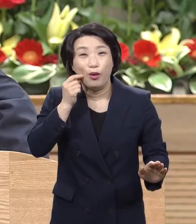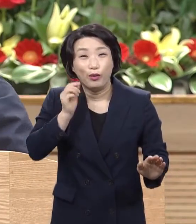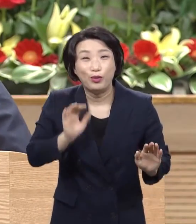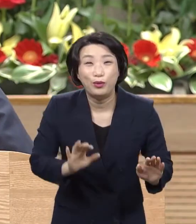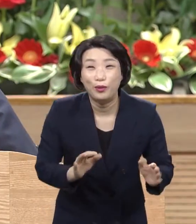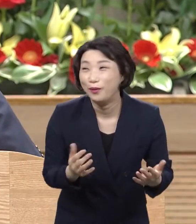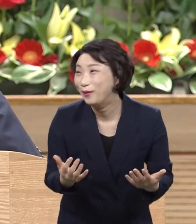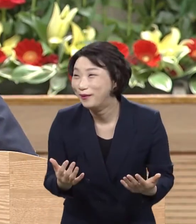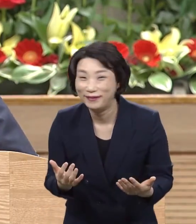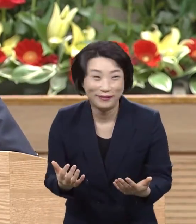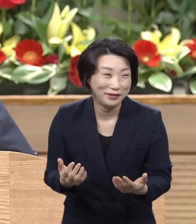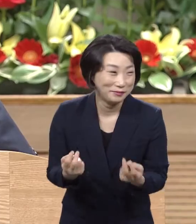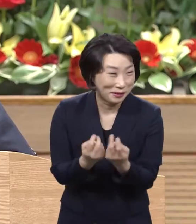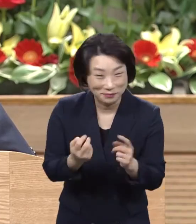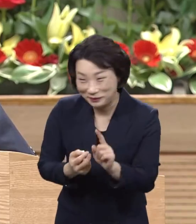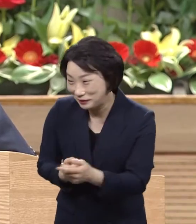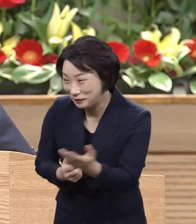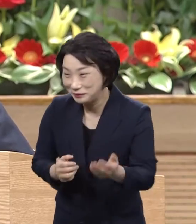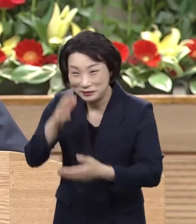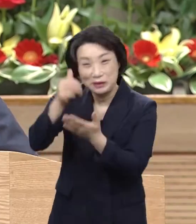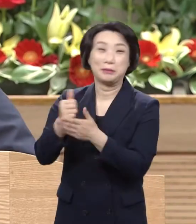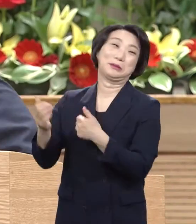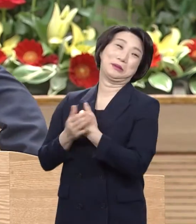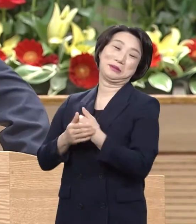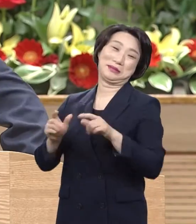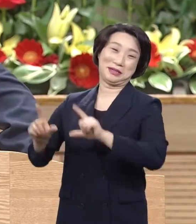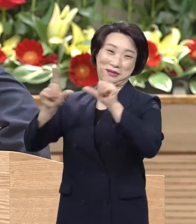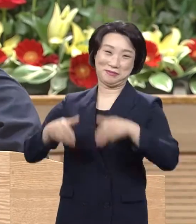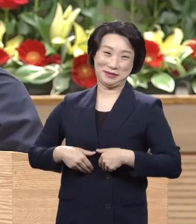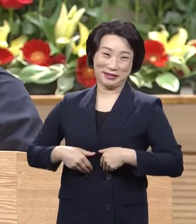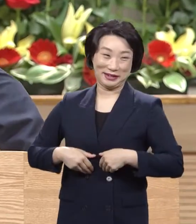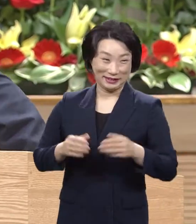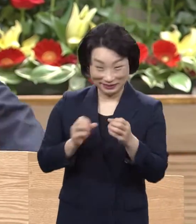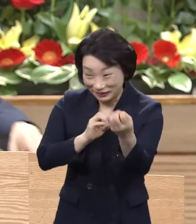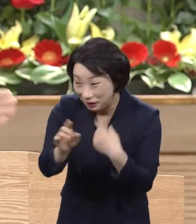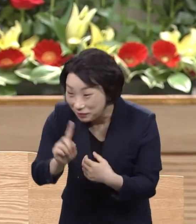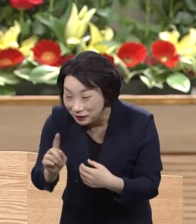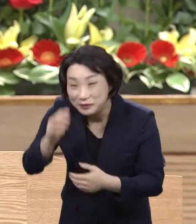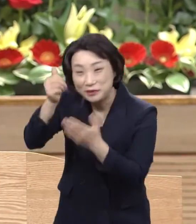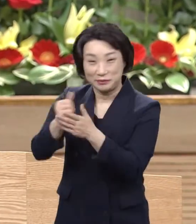그러면 뭘로 살아야 해요? 시작. 성령으로. 시작.